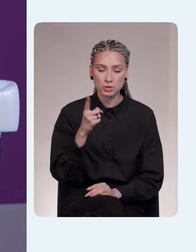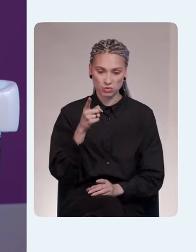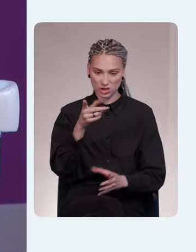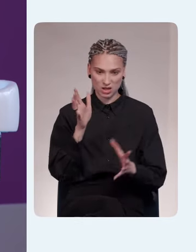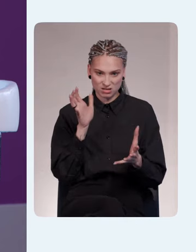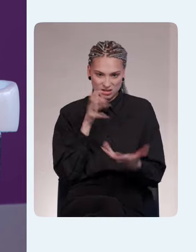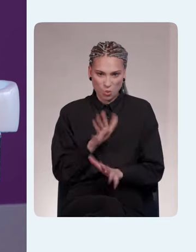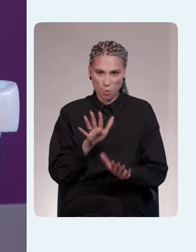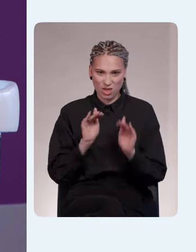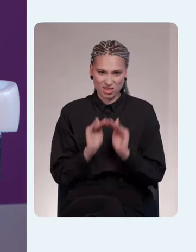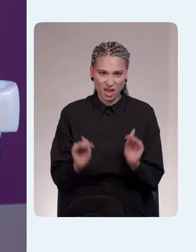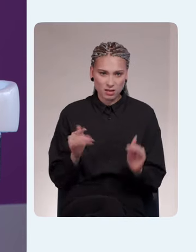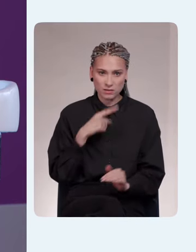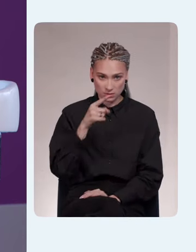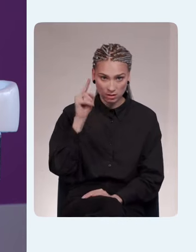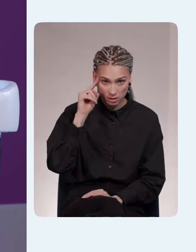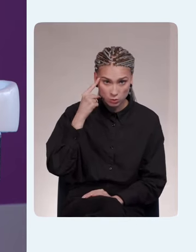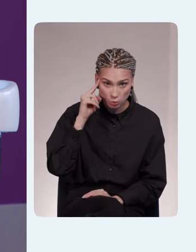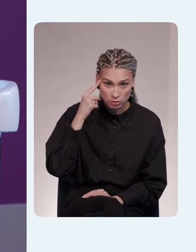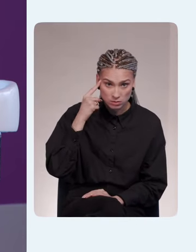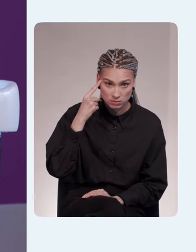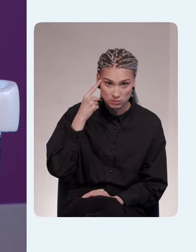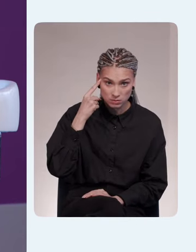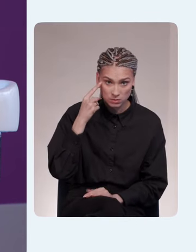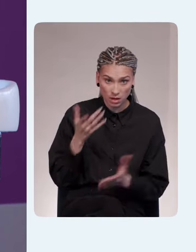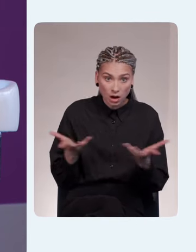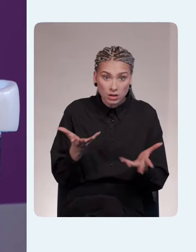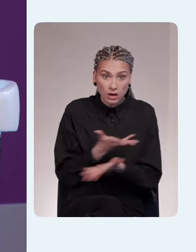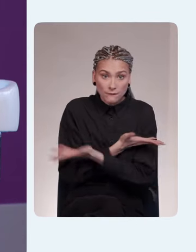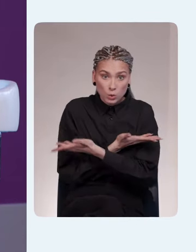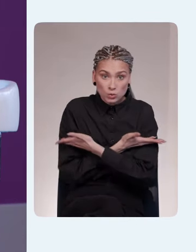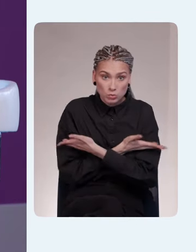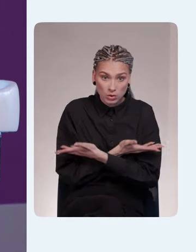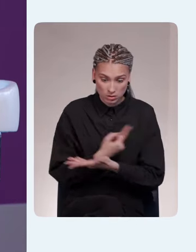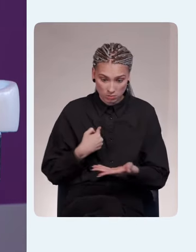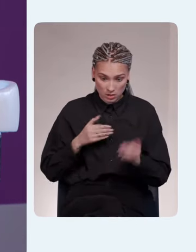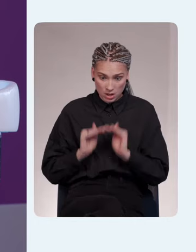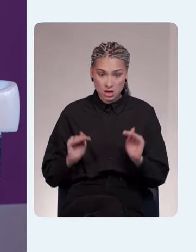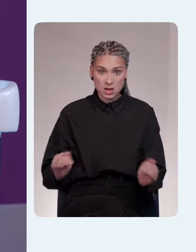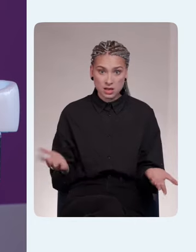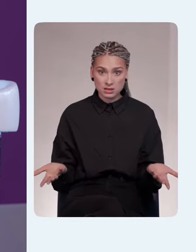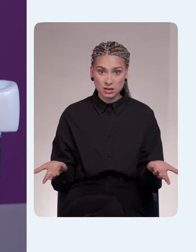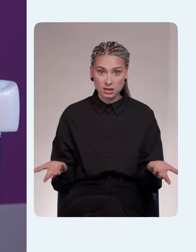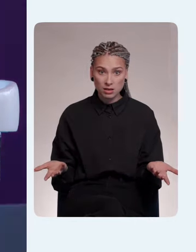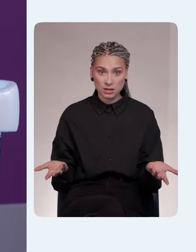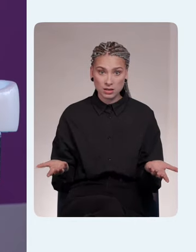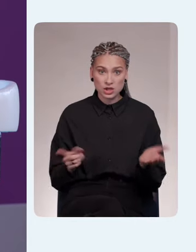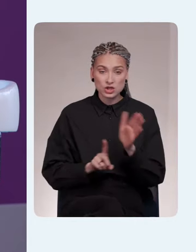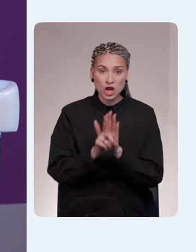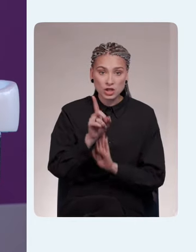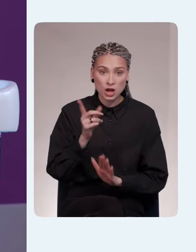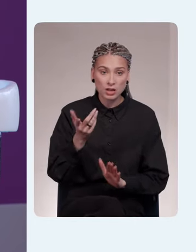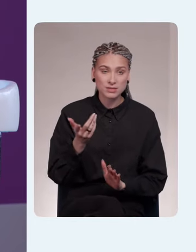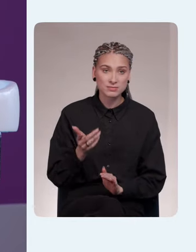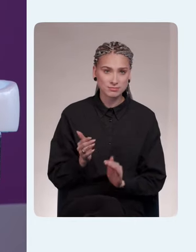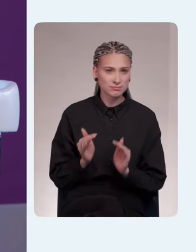детская». Я говорю: «Ты идиот? Какая футболка на мне не детская? Давай сначала с этим